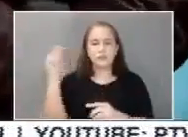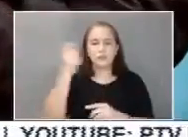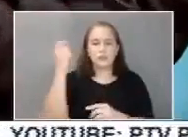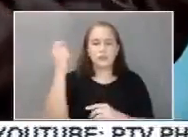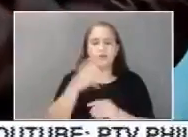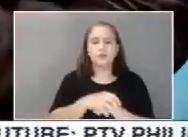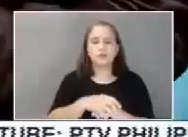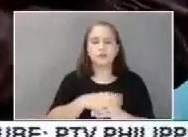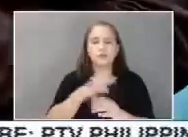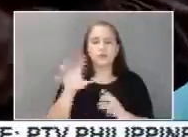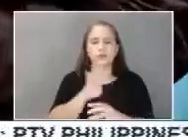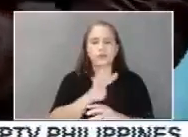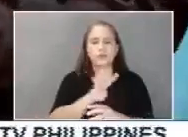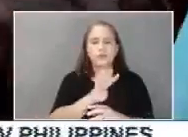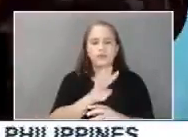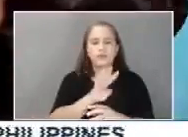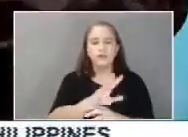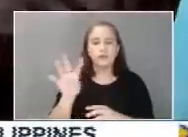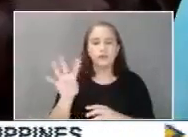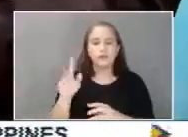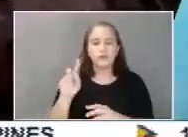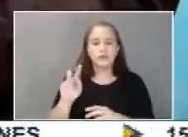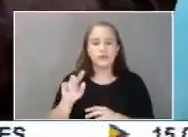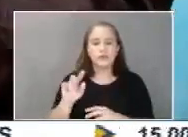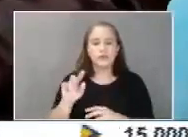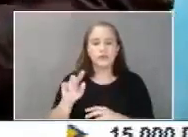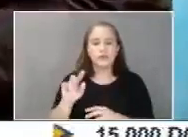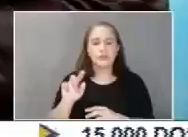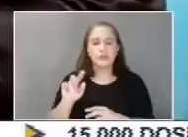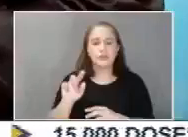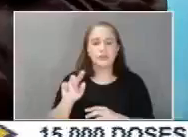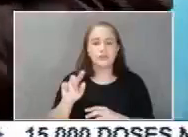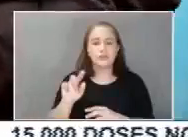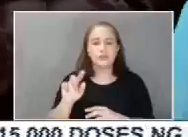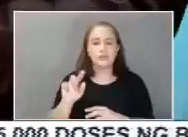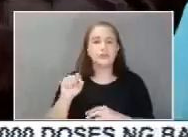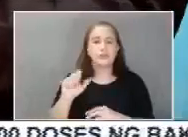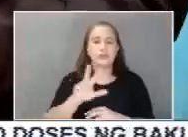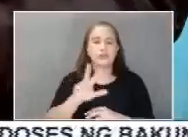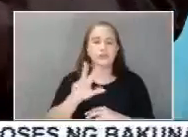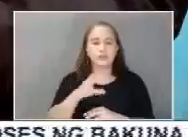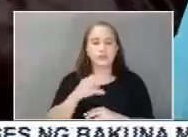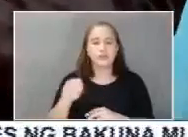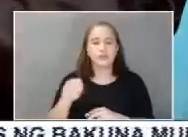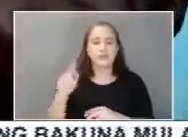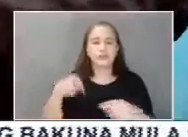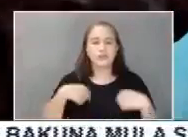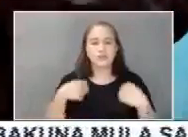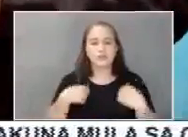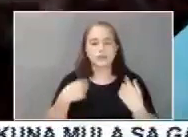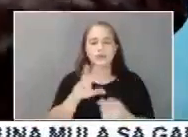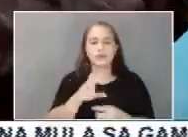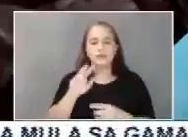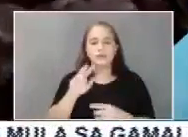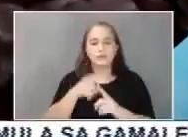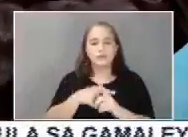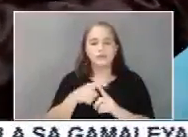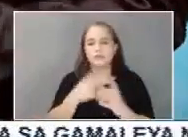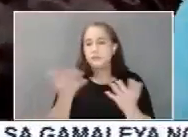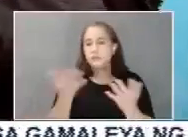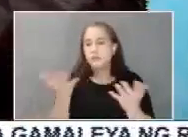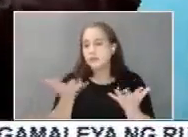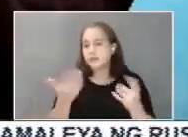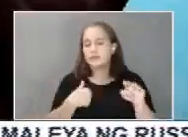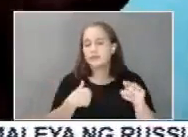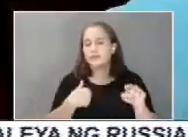sa Cagayan de Oro at Davao. Nasa 31 degrees Celsius naman dito sa may Zamboanga. Patuloy pa rin po tayong mag-iingat sa mga possible